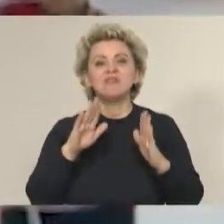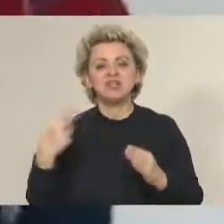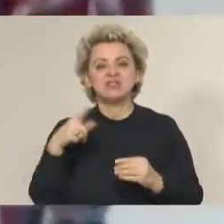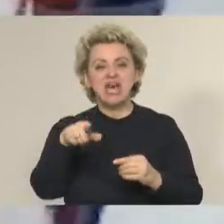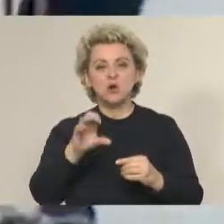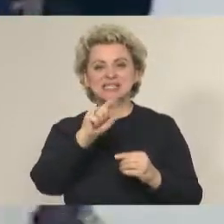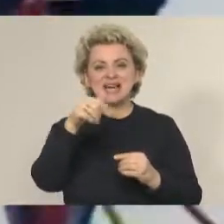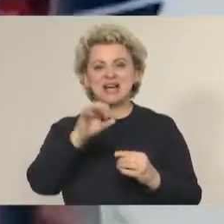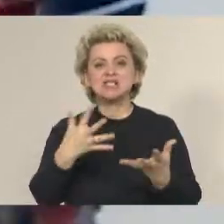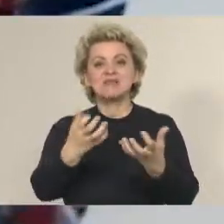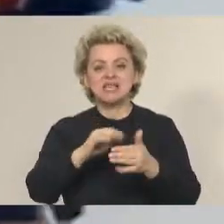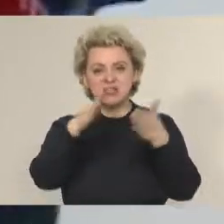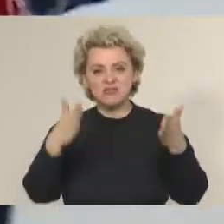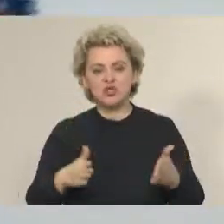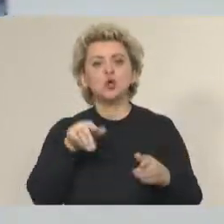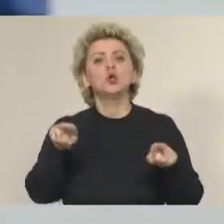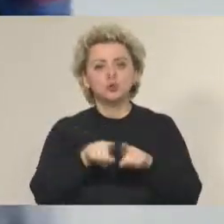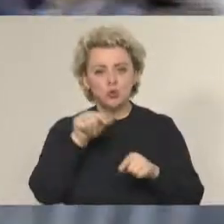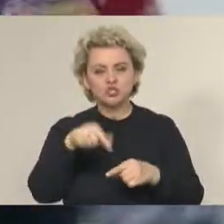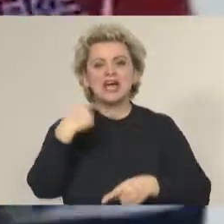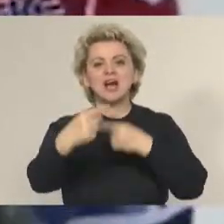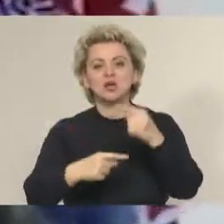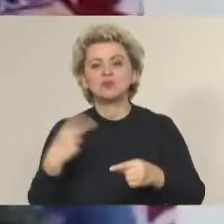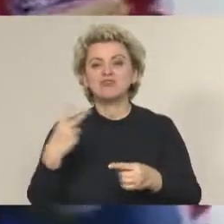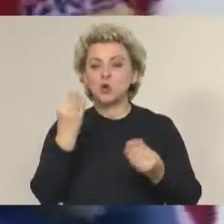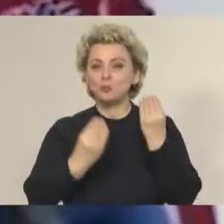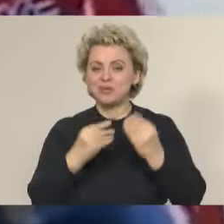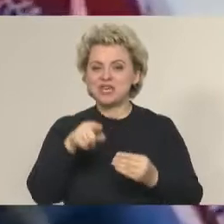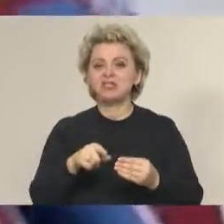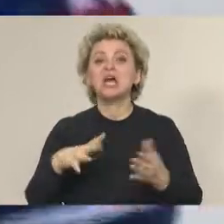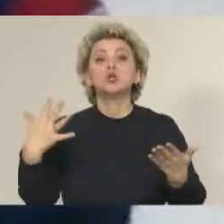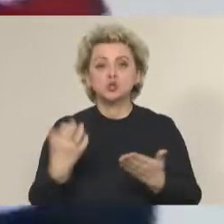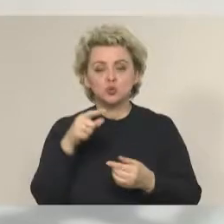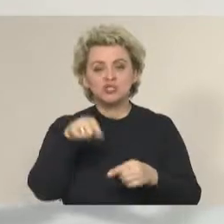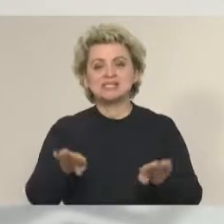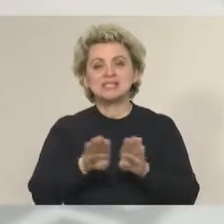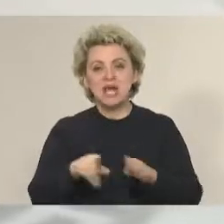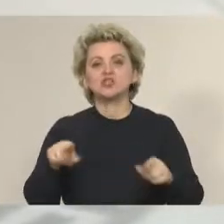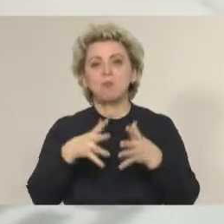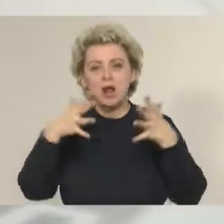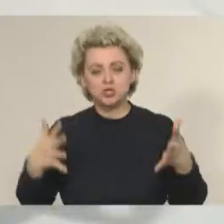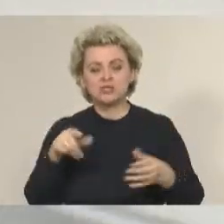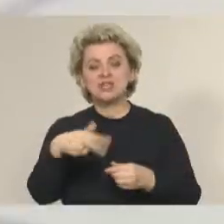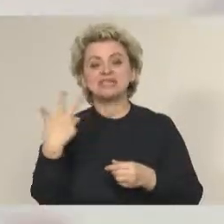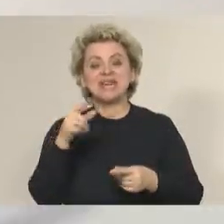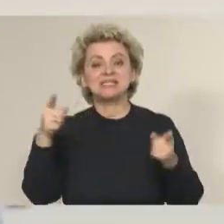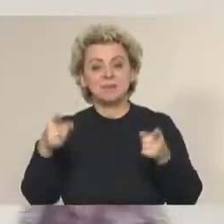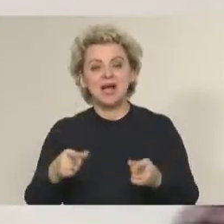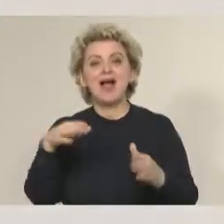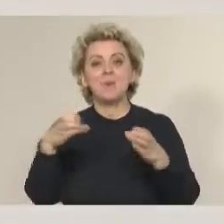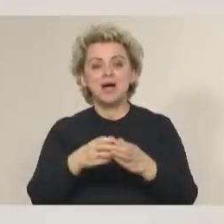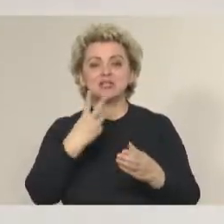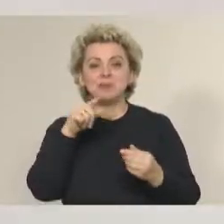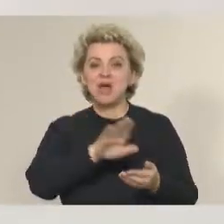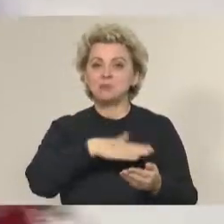второе саранское взятие ворот имеет ровно тот же хронометраж во втором периоде. И случилось оно также в большинстве. В третьем отрезке команды